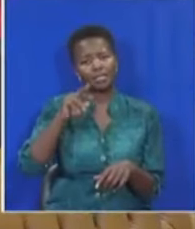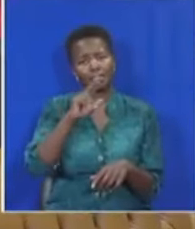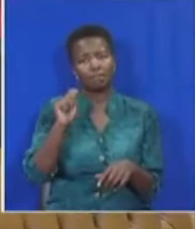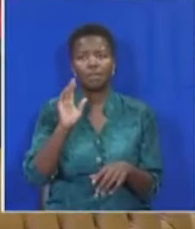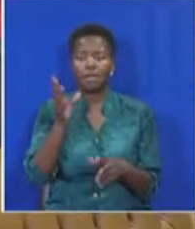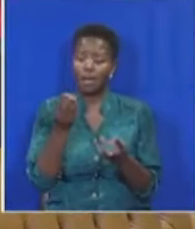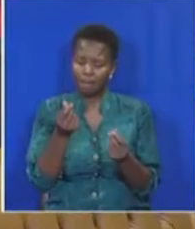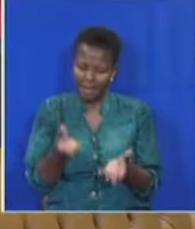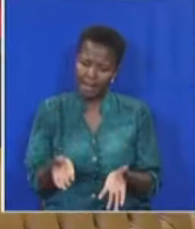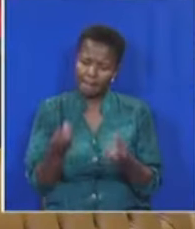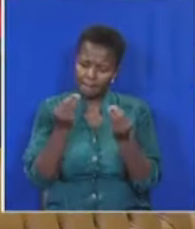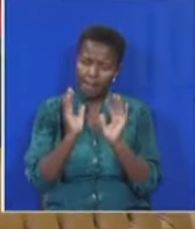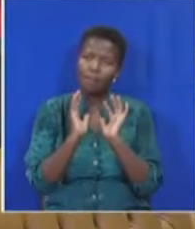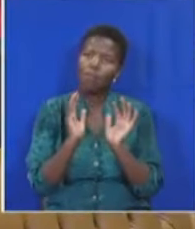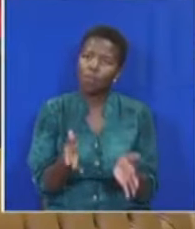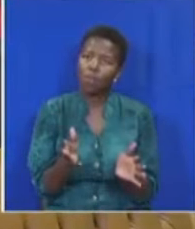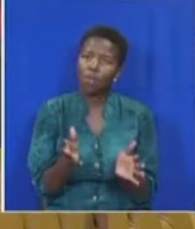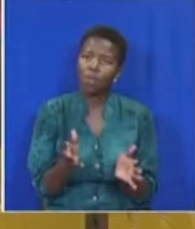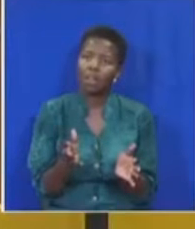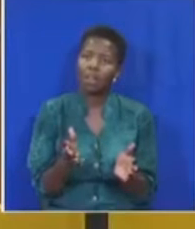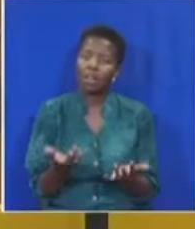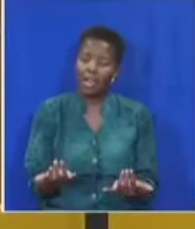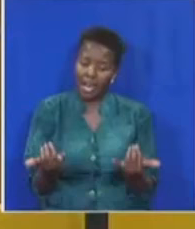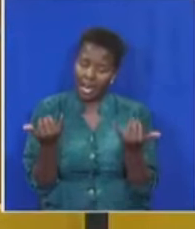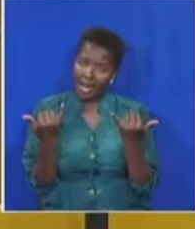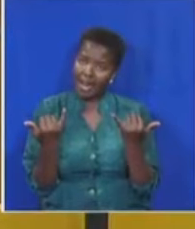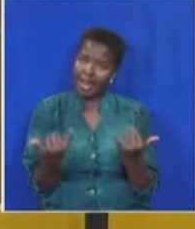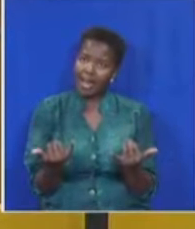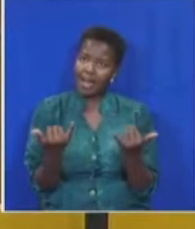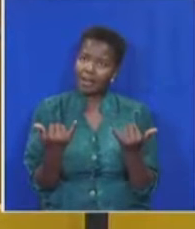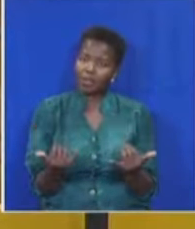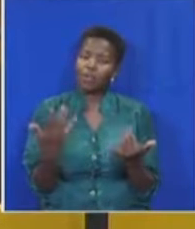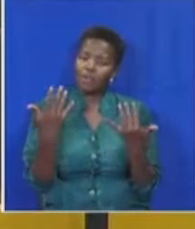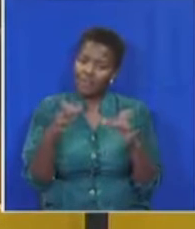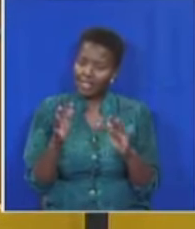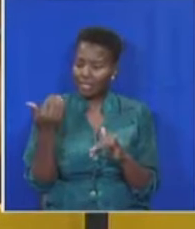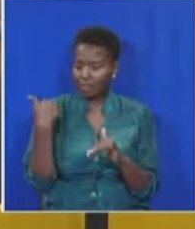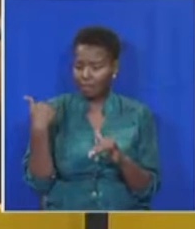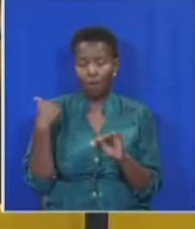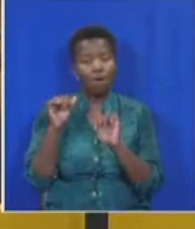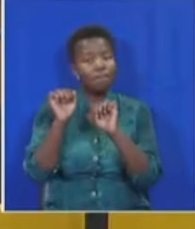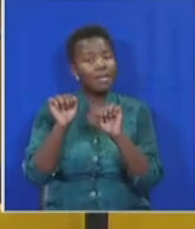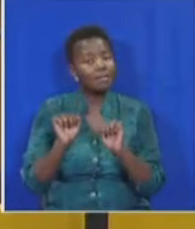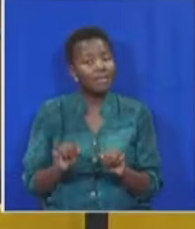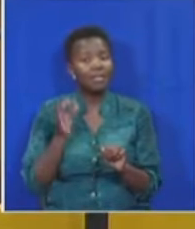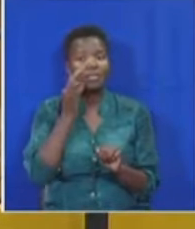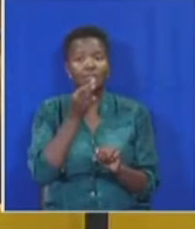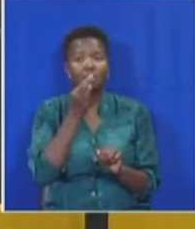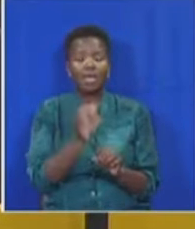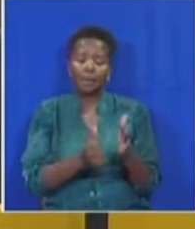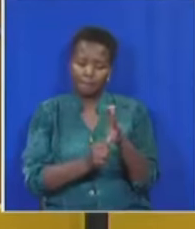wawuthe manamkele ningawuphulaphuli omnye umlomo masingabuyi siziswe